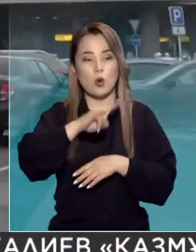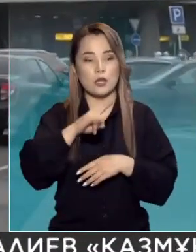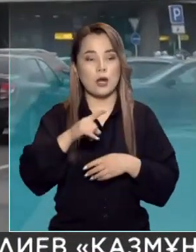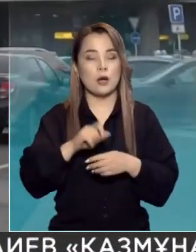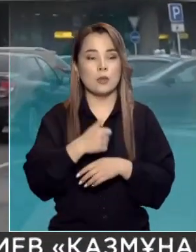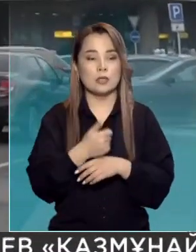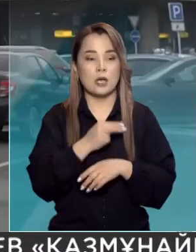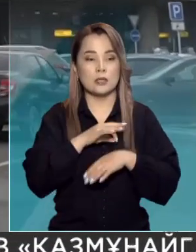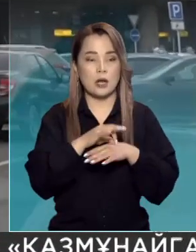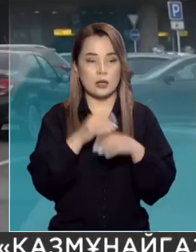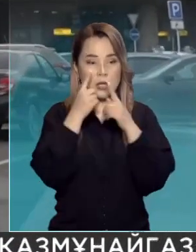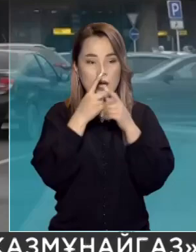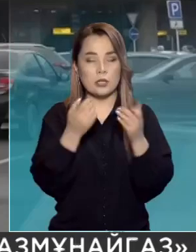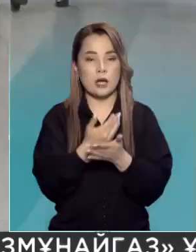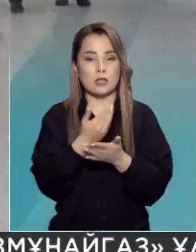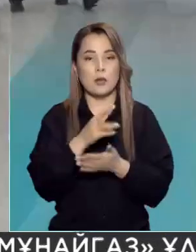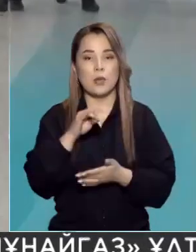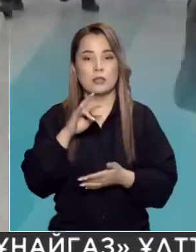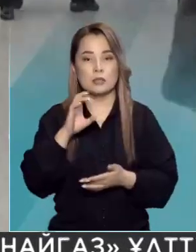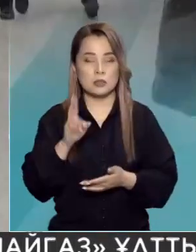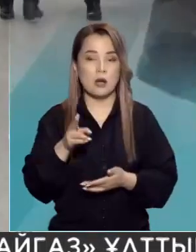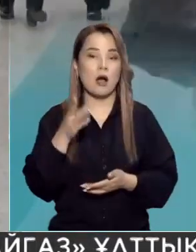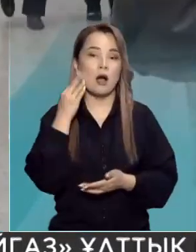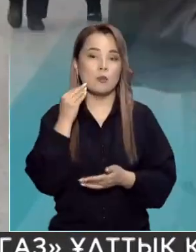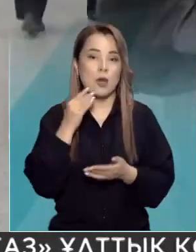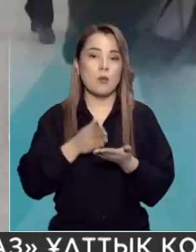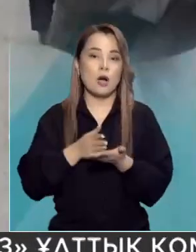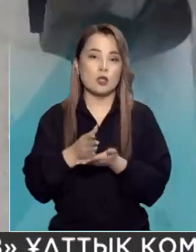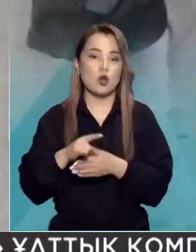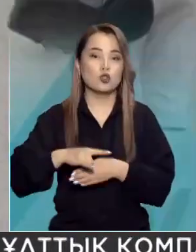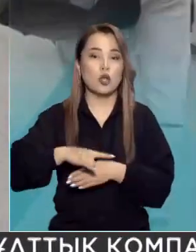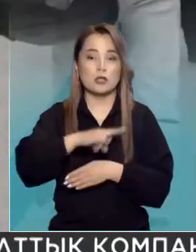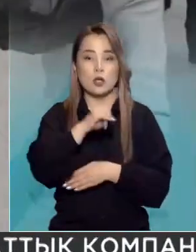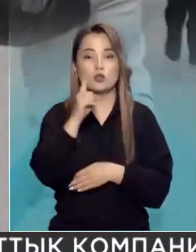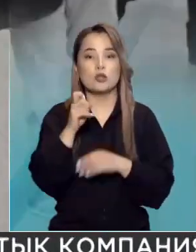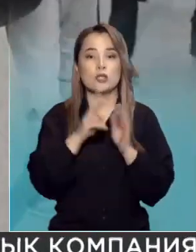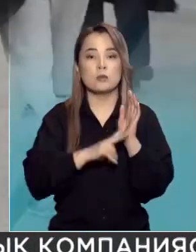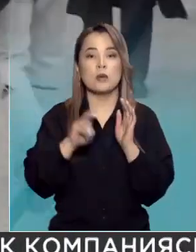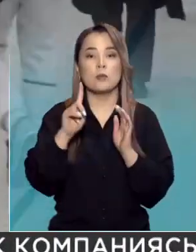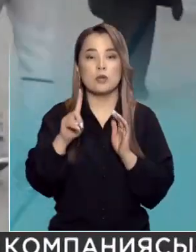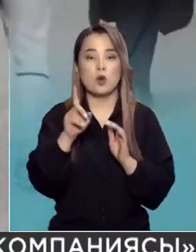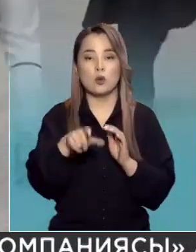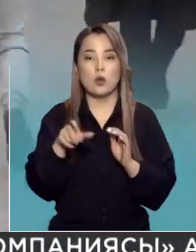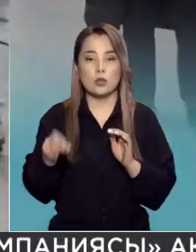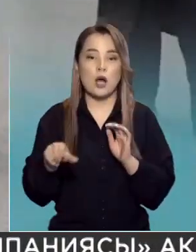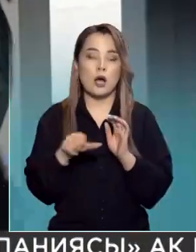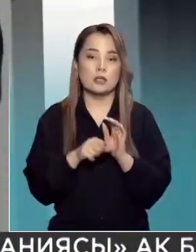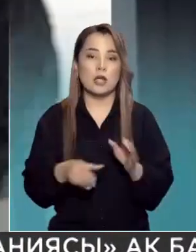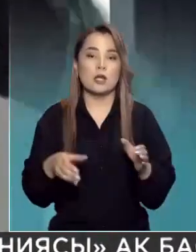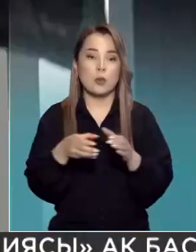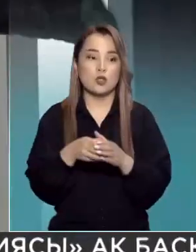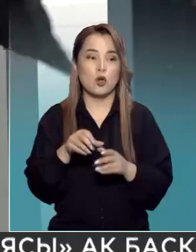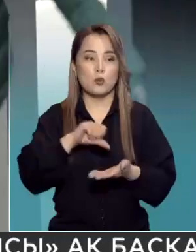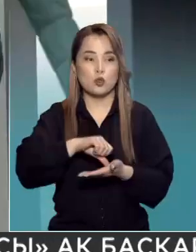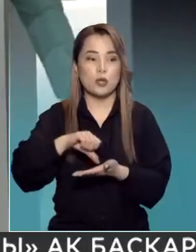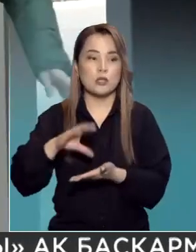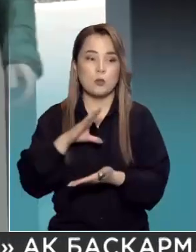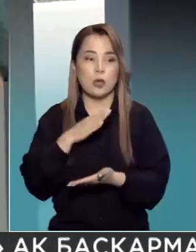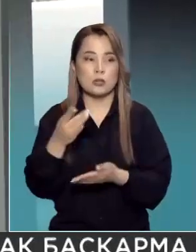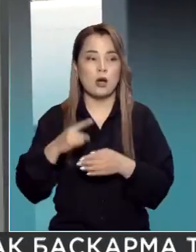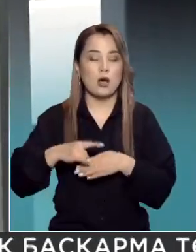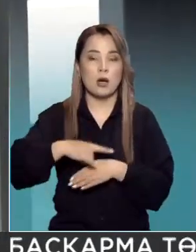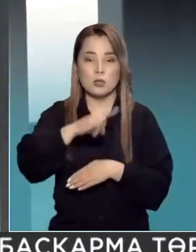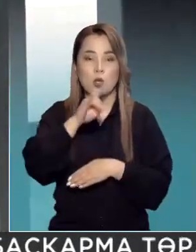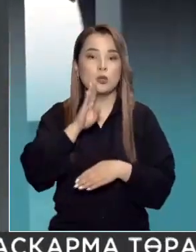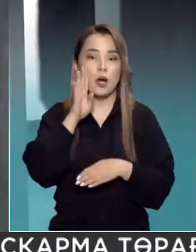баспасөз қызметі хабарлады. Минск Алматы бағытындағы ұшақтың бортында 171 жолаушы мен 6 экипаж мүшесі болған. Әуе кемесі